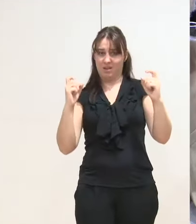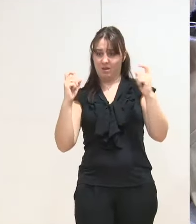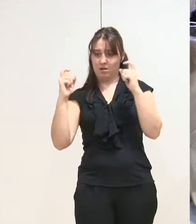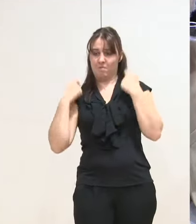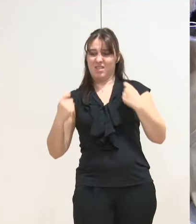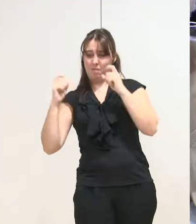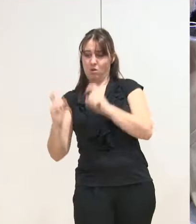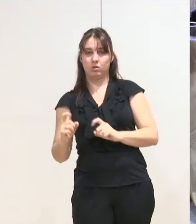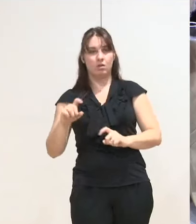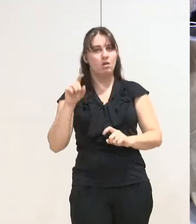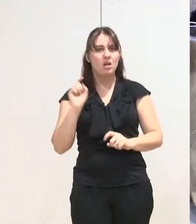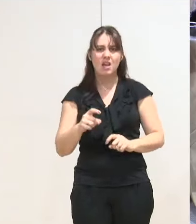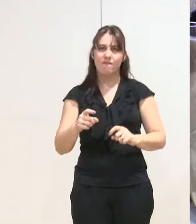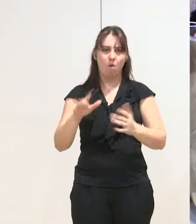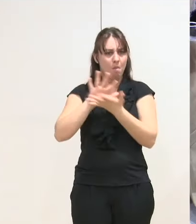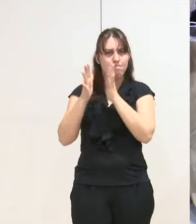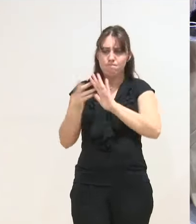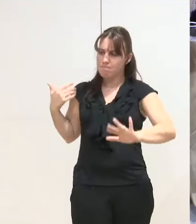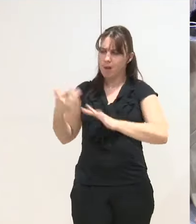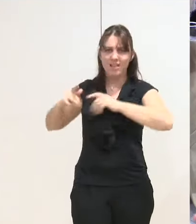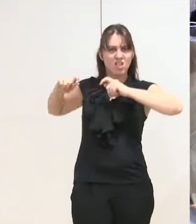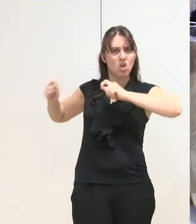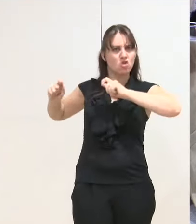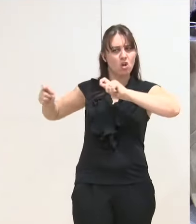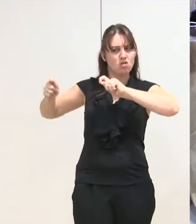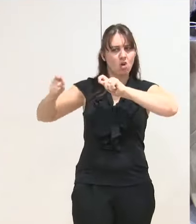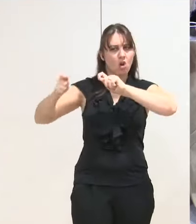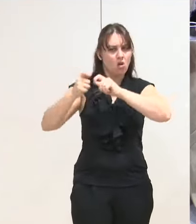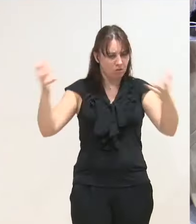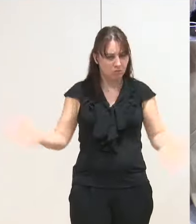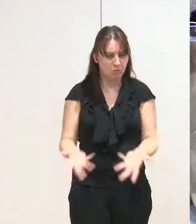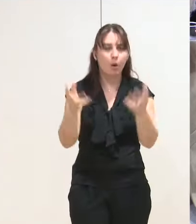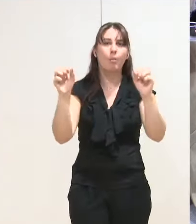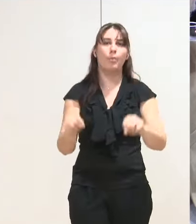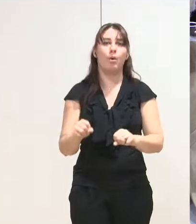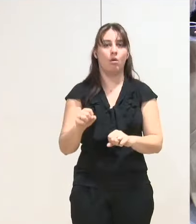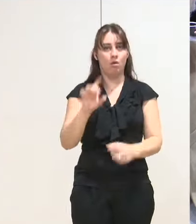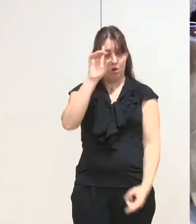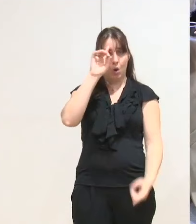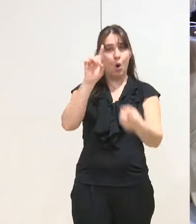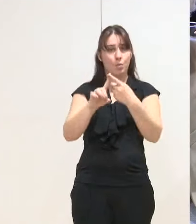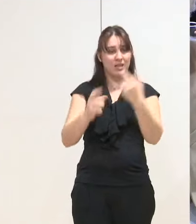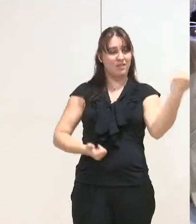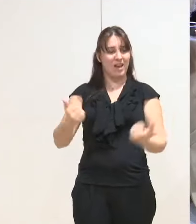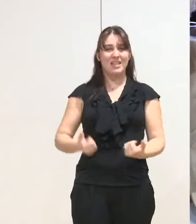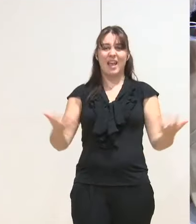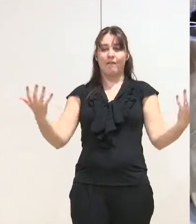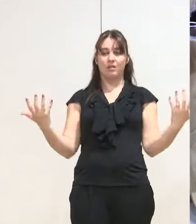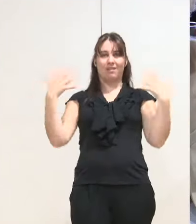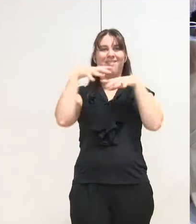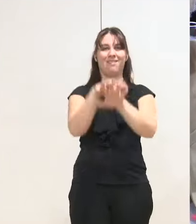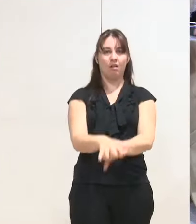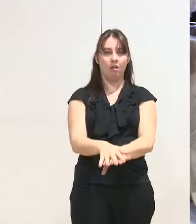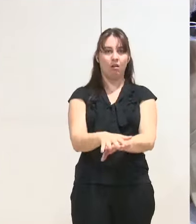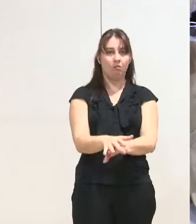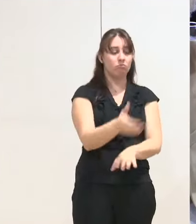les pratiques c'est dans cet esprit que la mutualisation des services que nous mettons en œuvre que ce soit entre